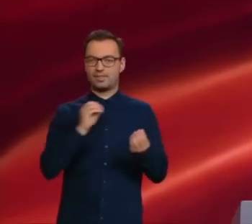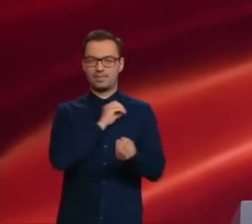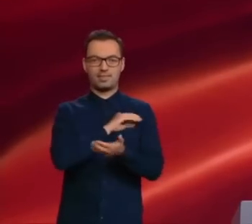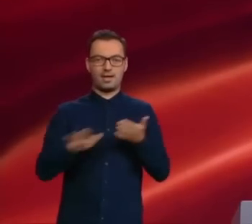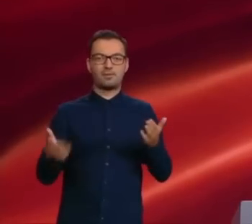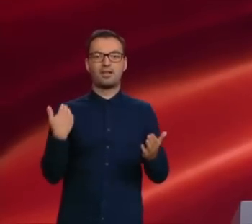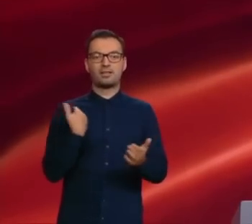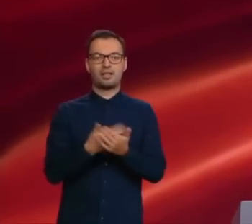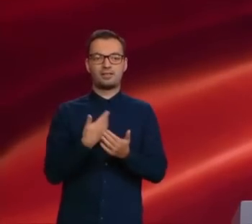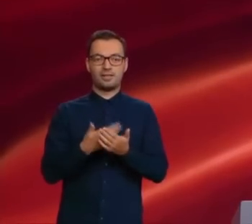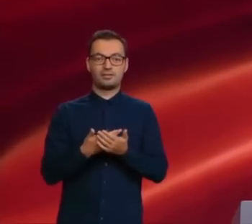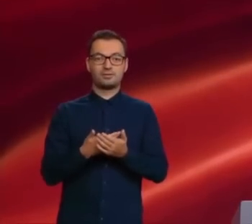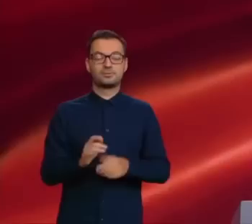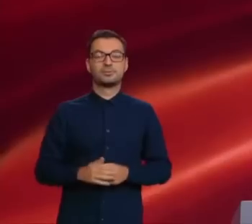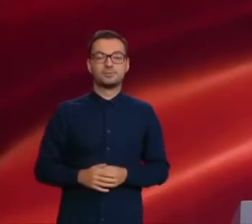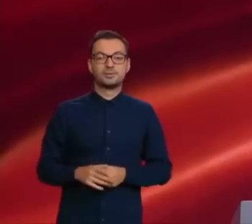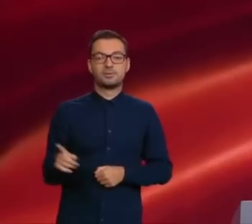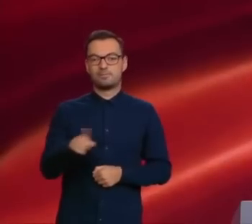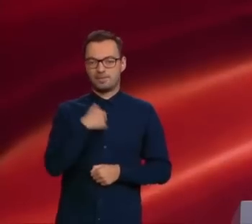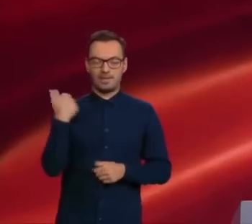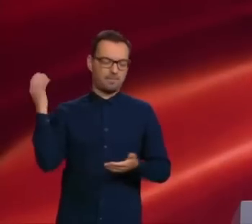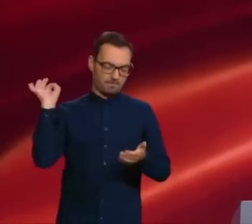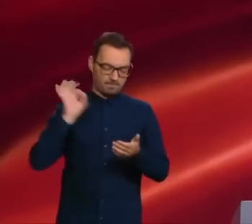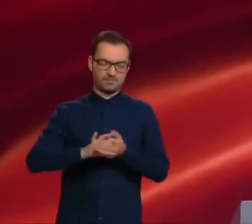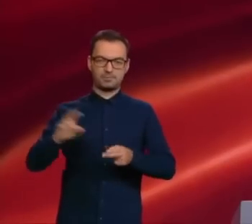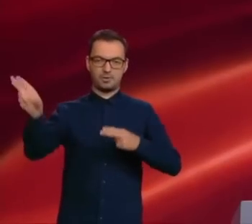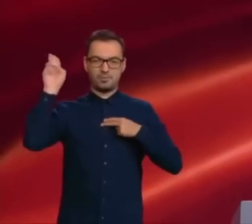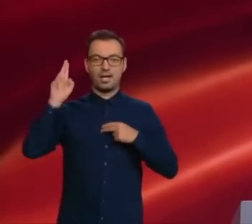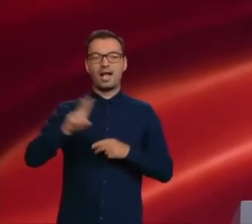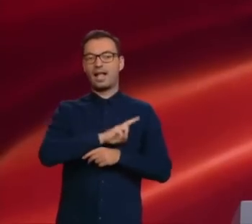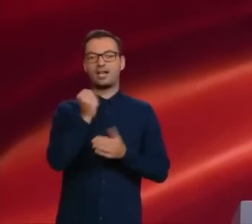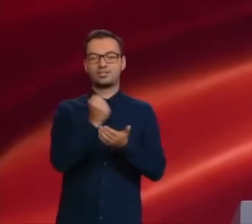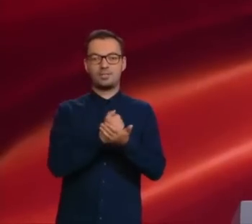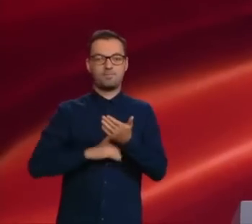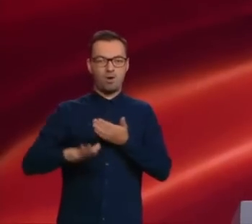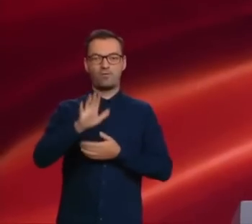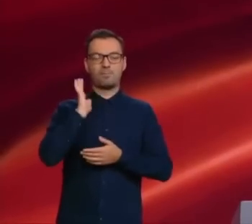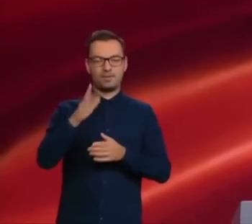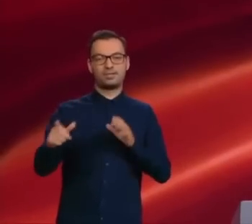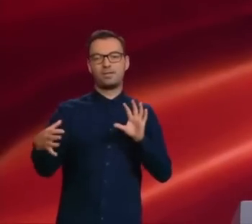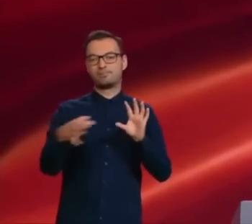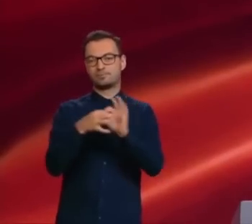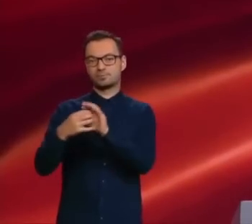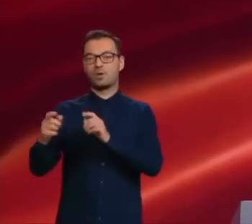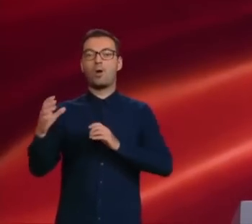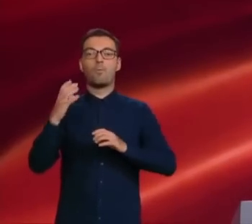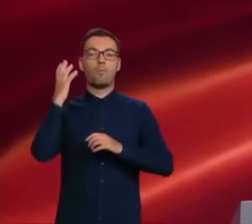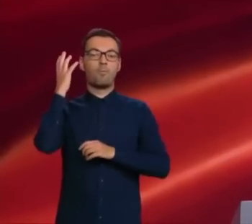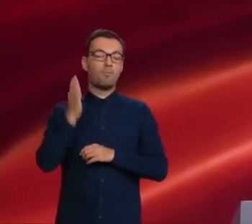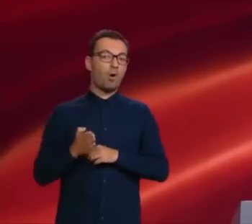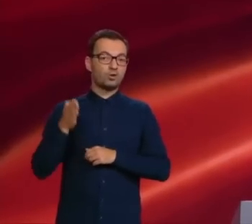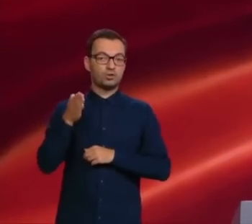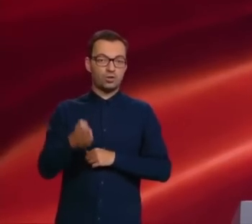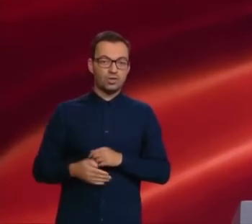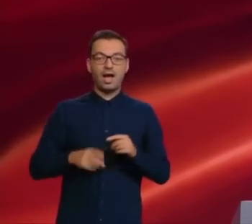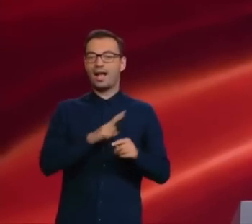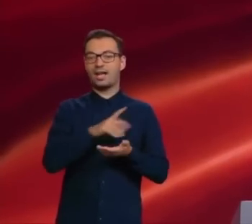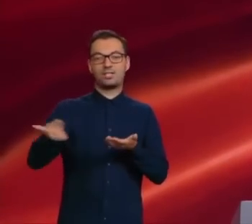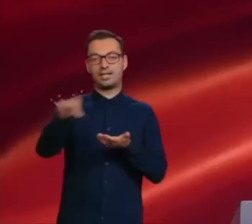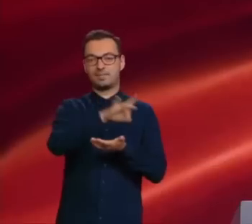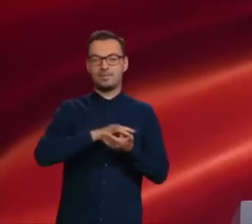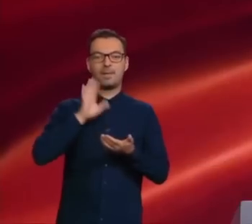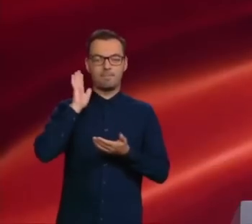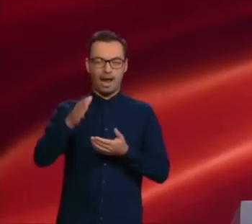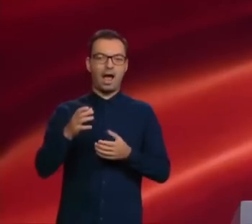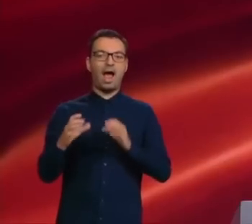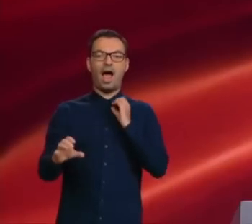Dlatego gwarantujemy, nie bez powodu, że do każdego powiatu będzie dojeżdżał pociąg, a do każdej gminy będzie dojeżdżał